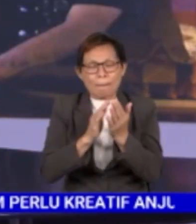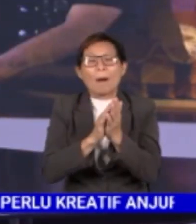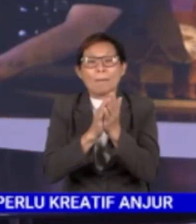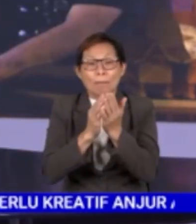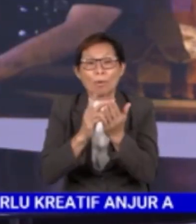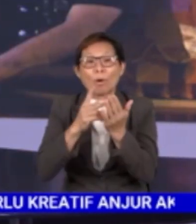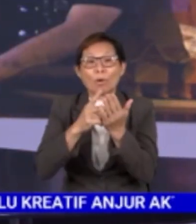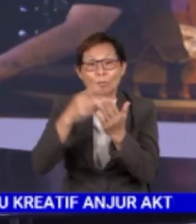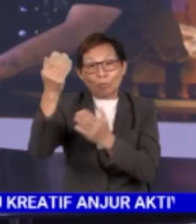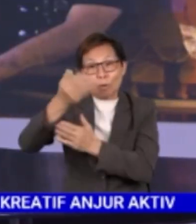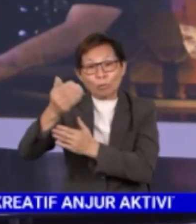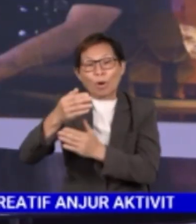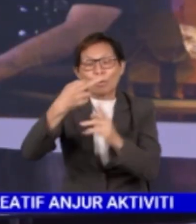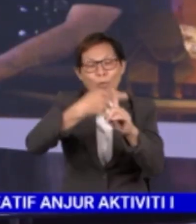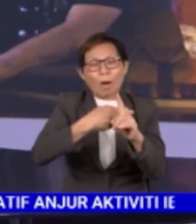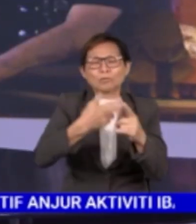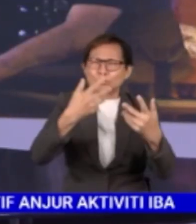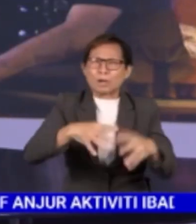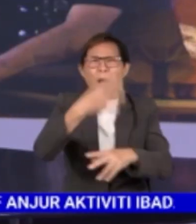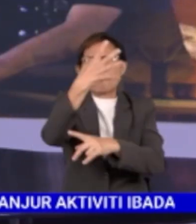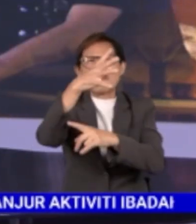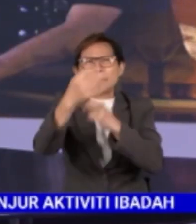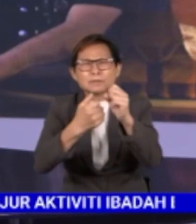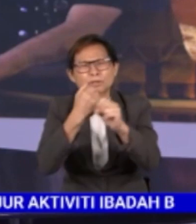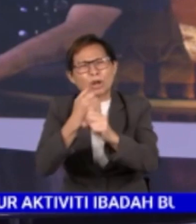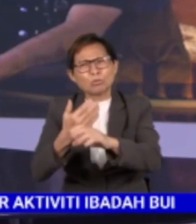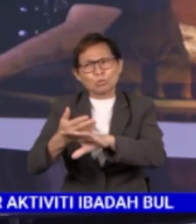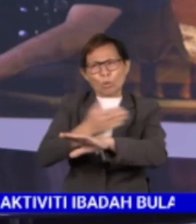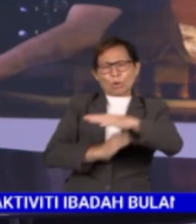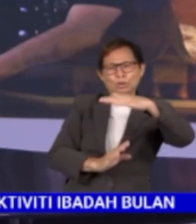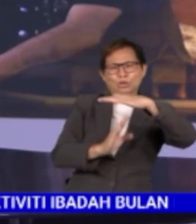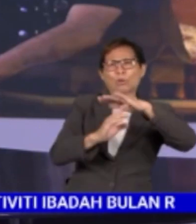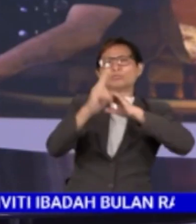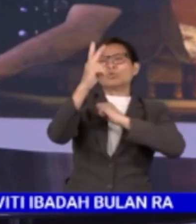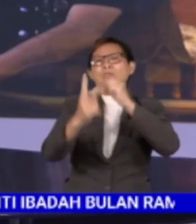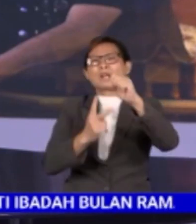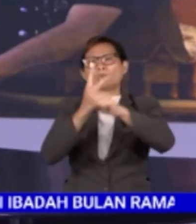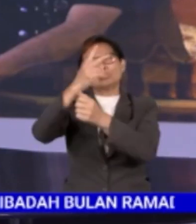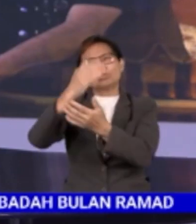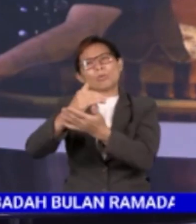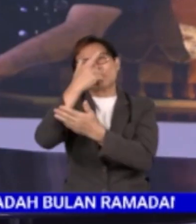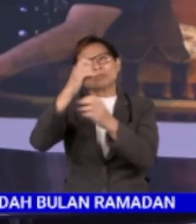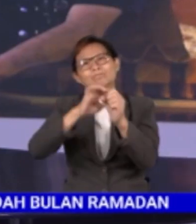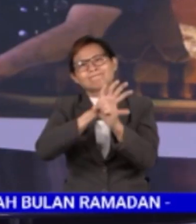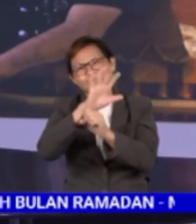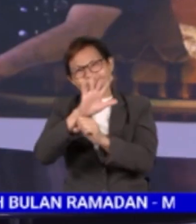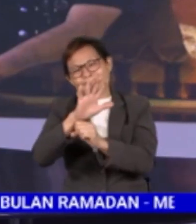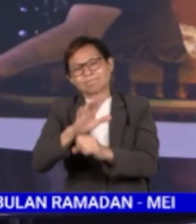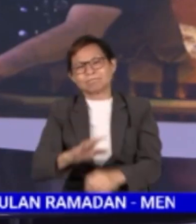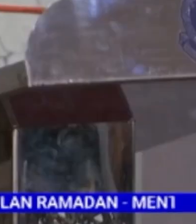program yang sudah 14 tahun bersiaran sebelum ini dihentikan selama 2 tahun akibat pandemik